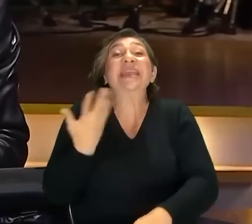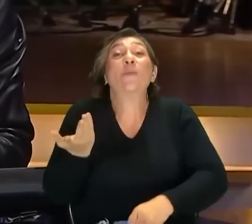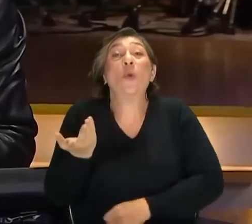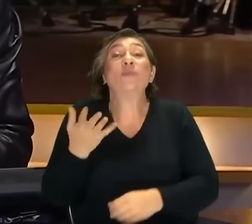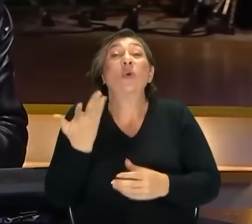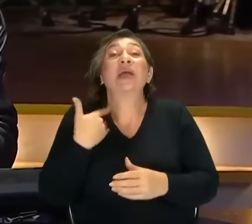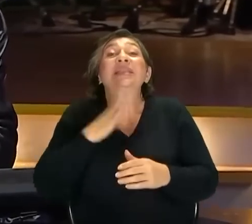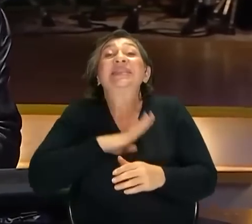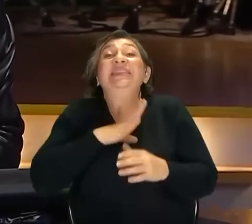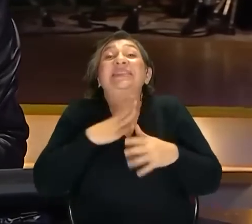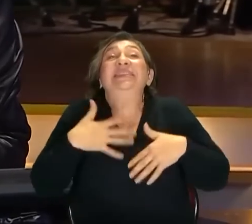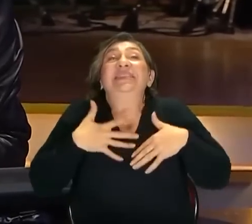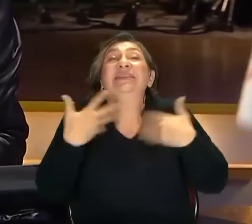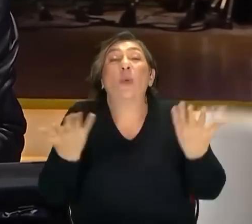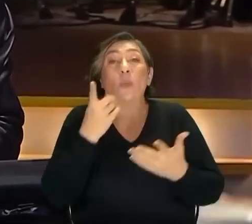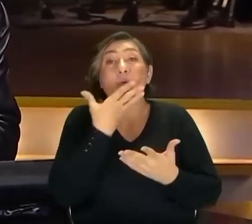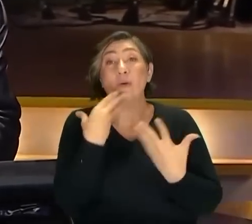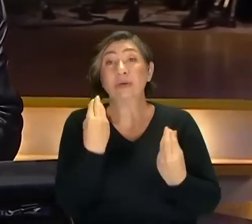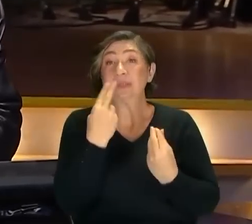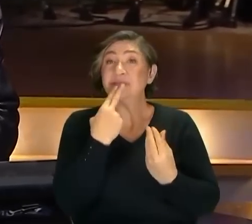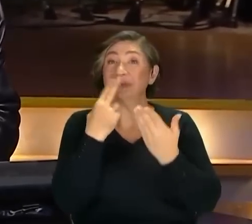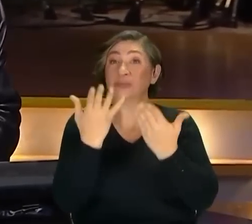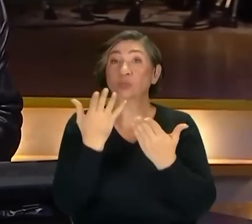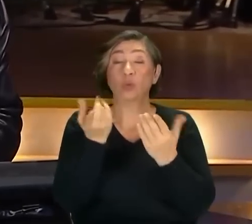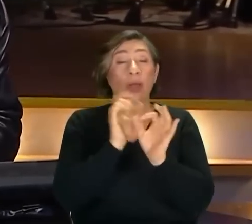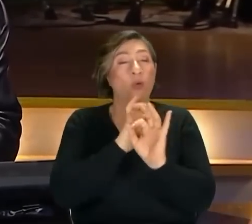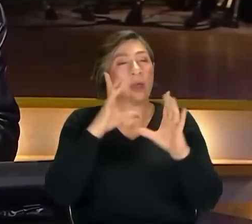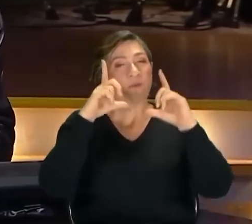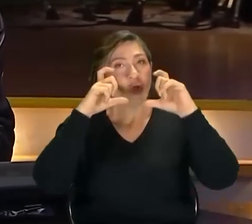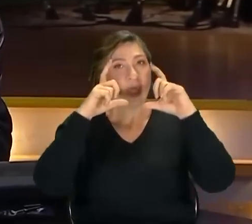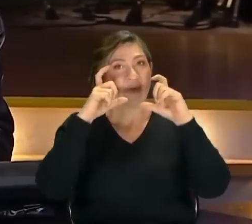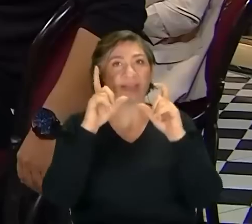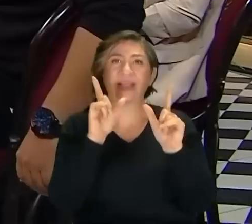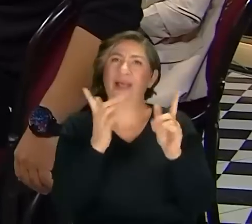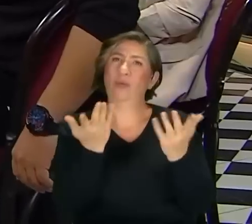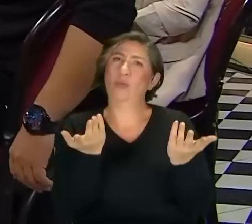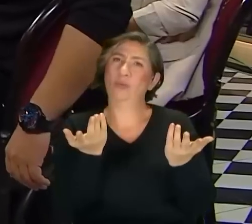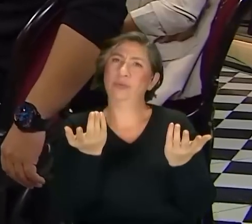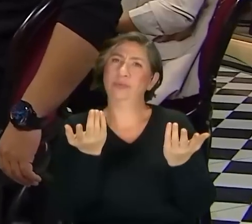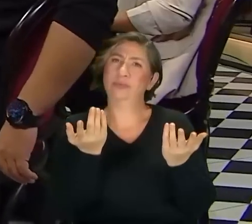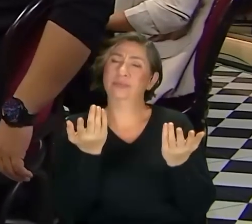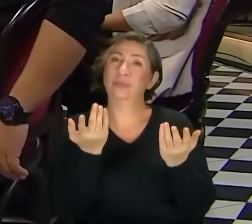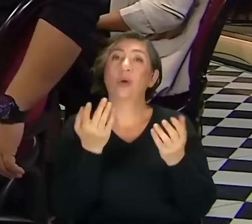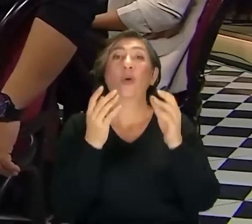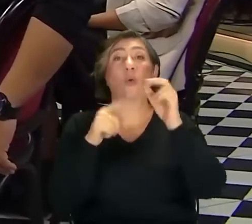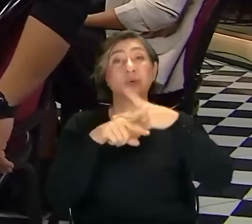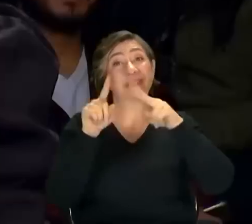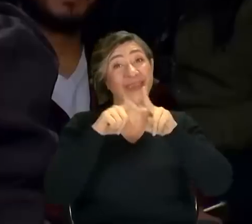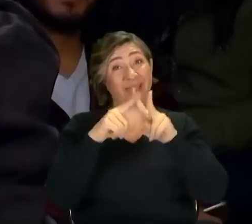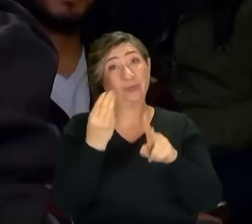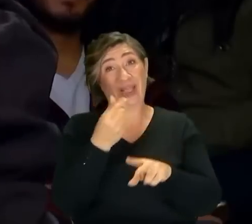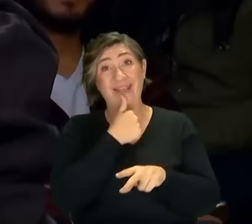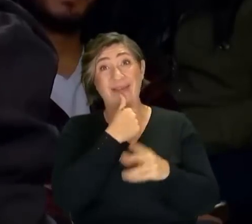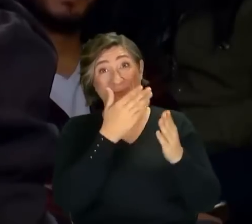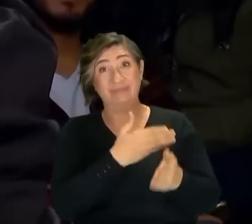İstemiyorum çünkü tahammülüm yok. Bu kadar güzel bir kız, bu kadar güzel bir fotoğraf gerek yok. Ozan da güzel adam ama